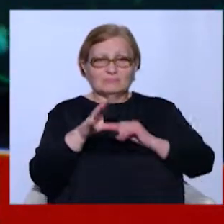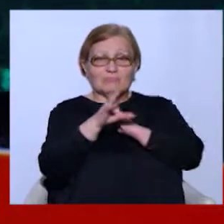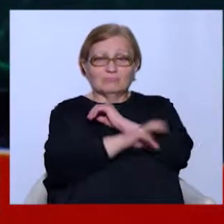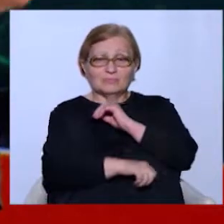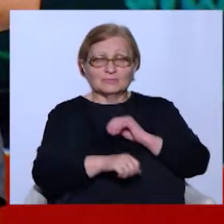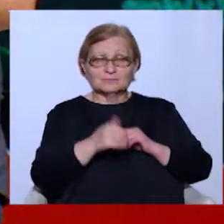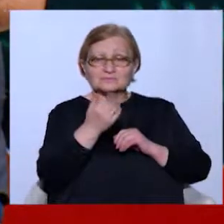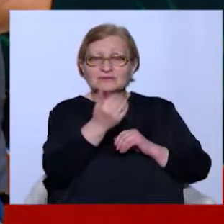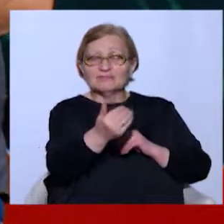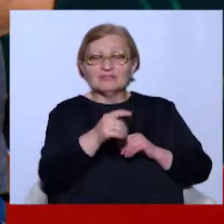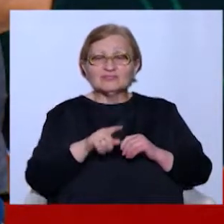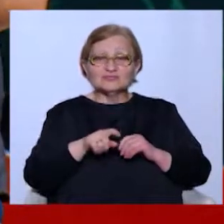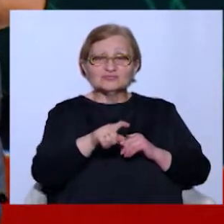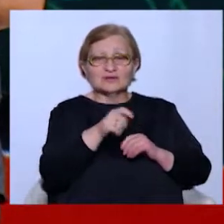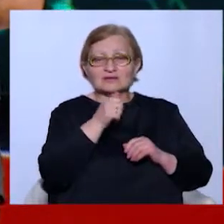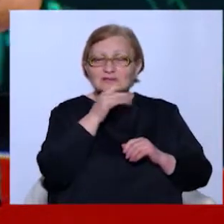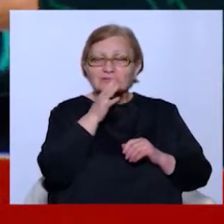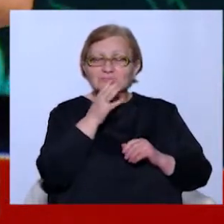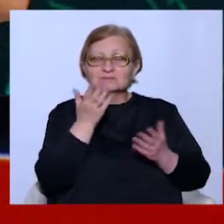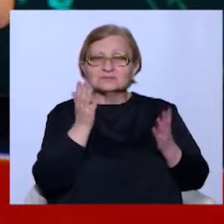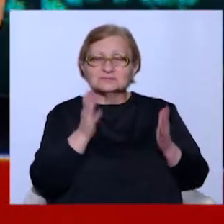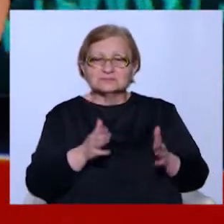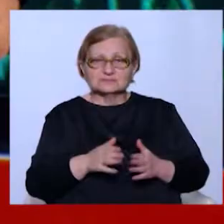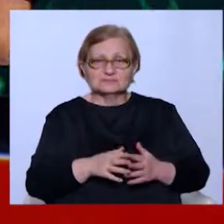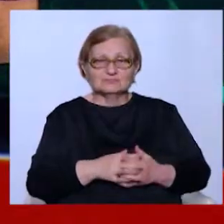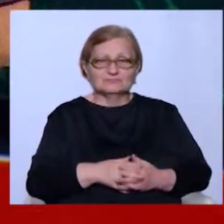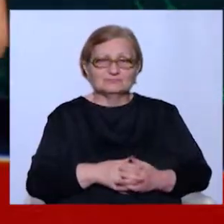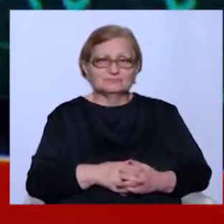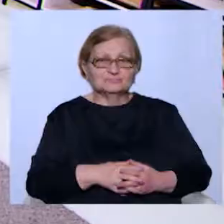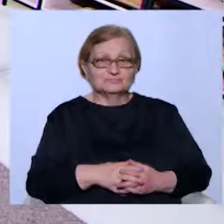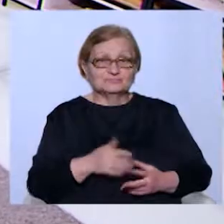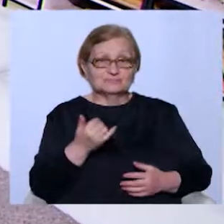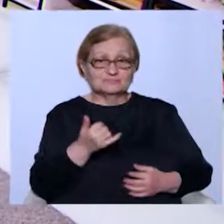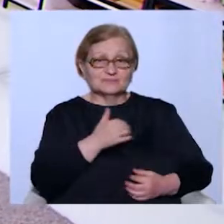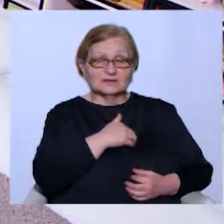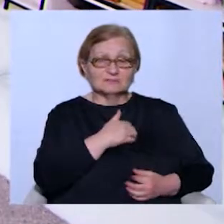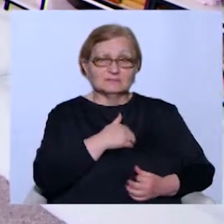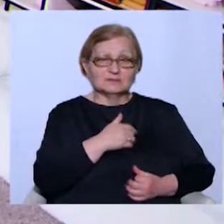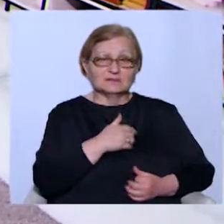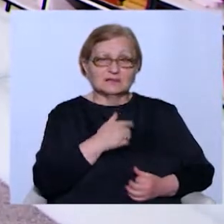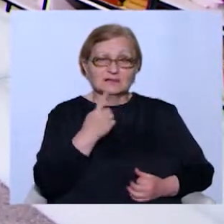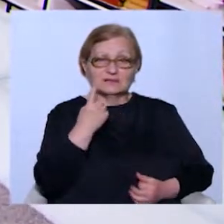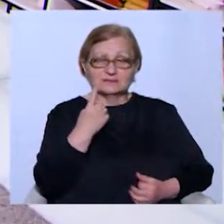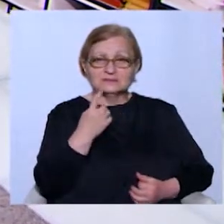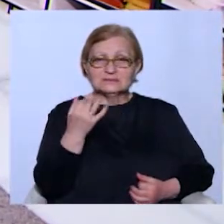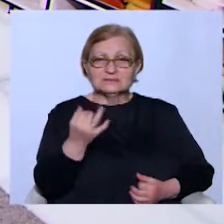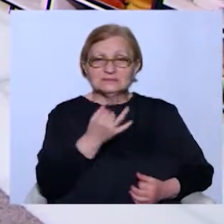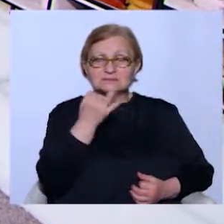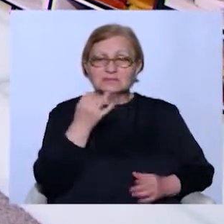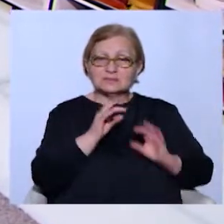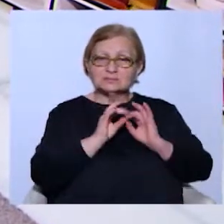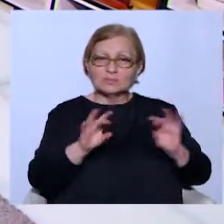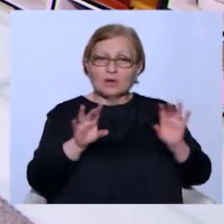ნახოთ თქვენი ჭიაყელა რამდენი წლის გამოვა. ესეც ასე. ახლა მინდა გადავიდეთ ერთ ძალიან საინტერესო